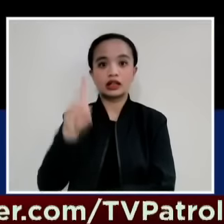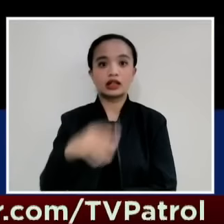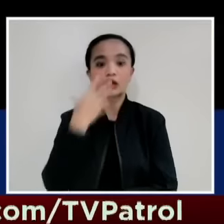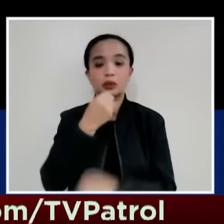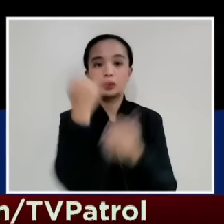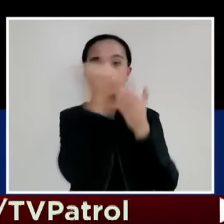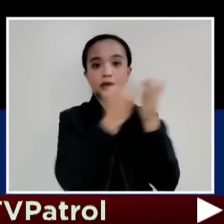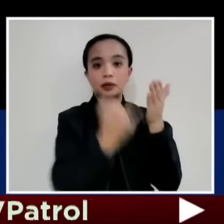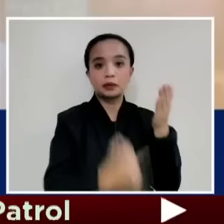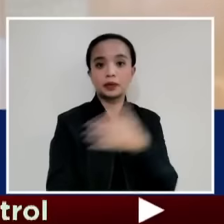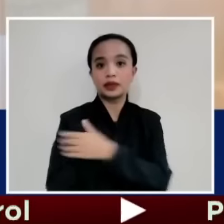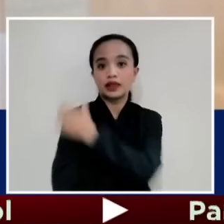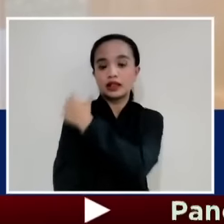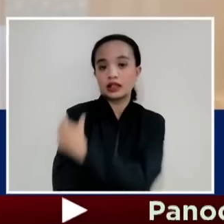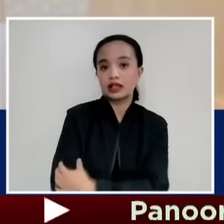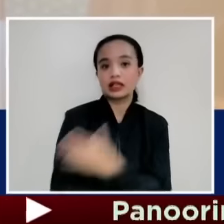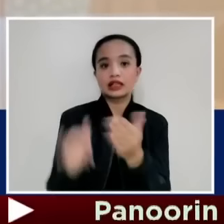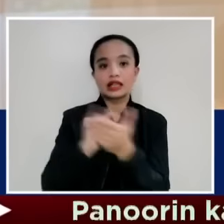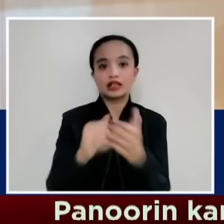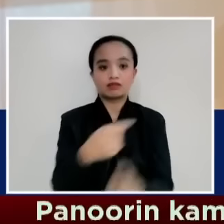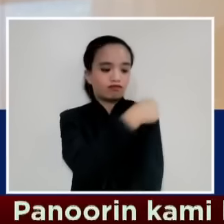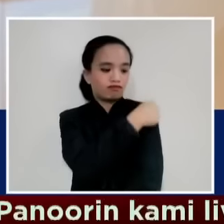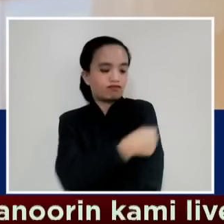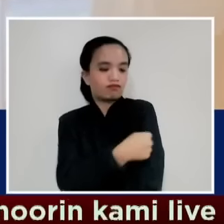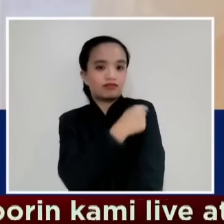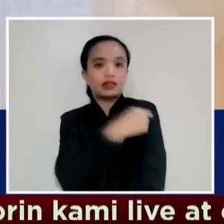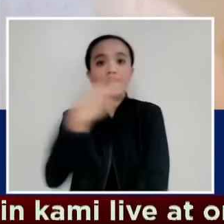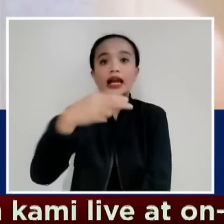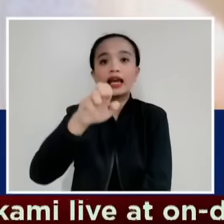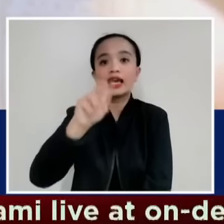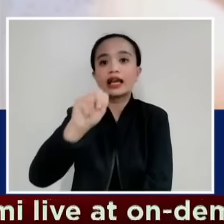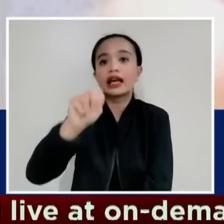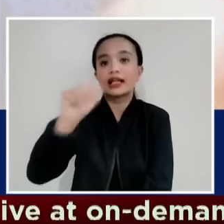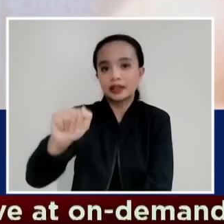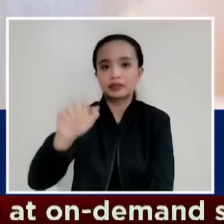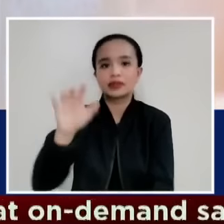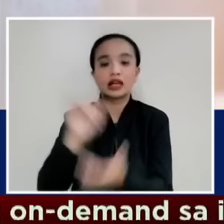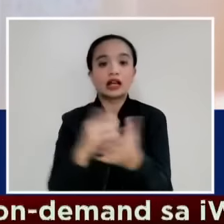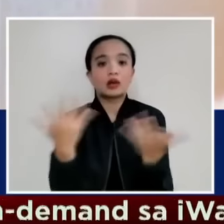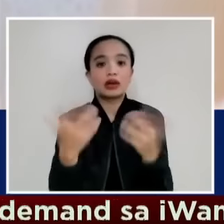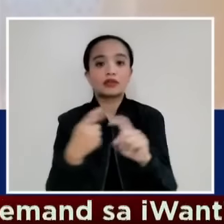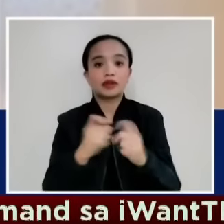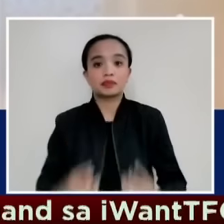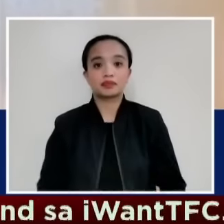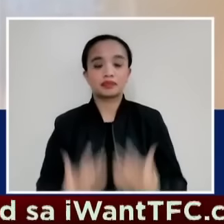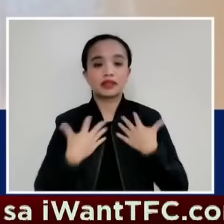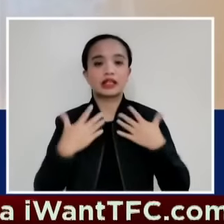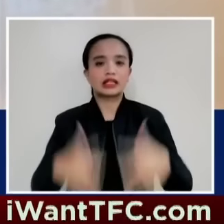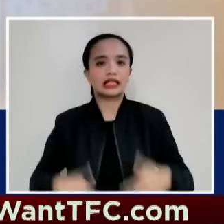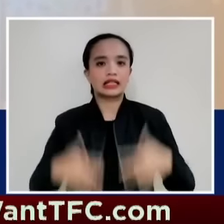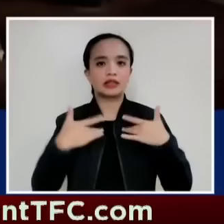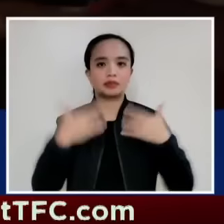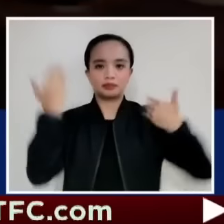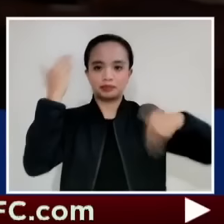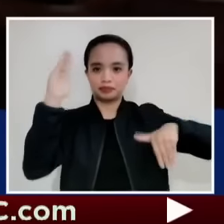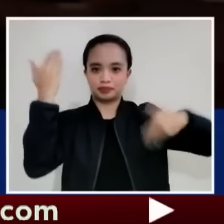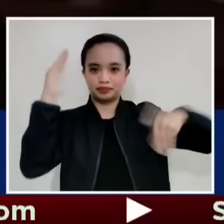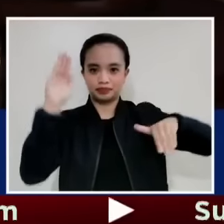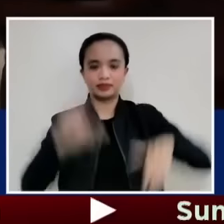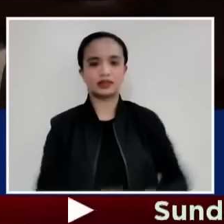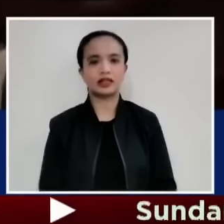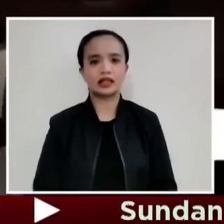Mario Dumalaon ang gumawa ng henna tattoo ng senadora, na inspirasyon din ang pamumuhay ng mga Cordillerans. We have to